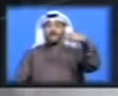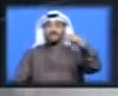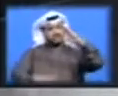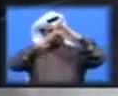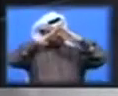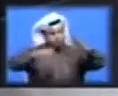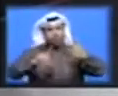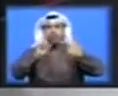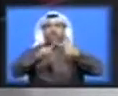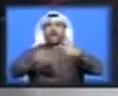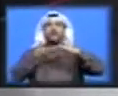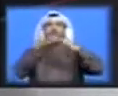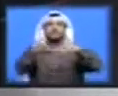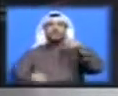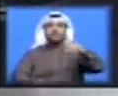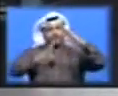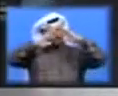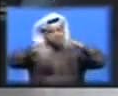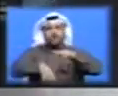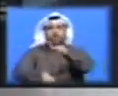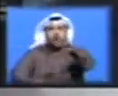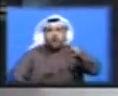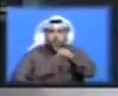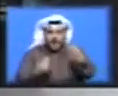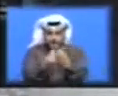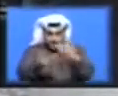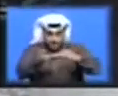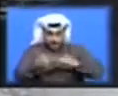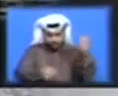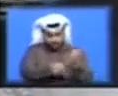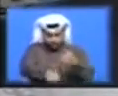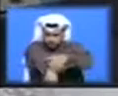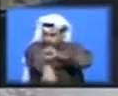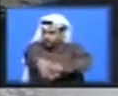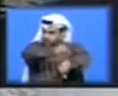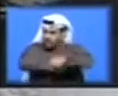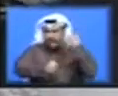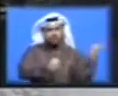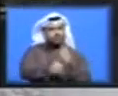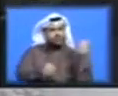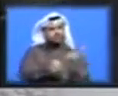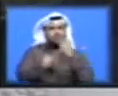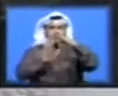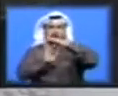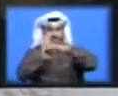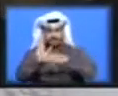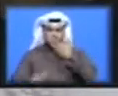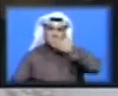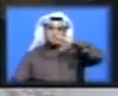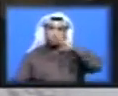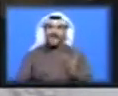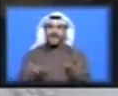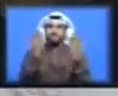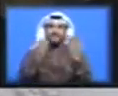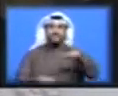ومن إخواني المشاركين معي من جميع القطاعات، كان لهم دور كبير وجهودهم وافر في الموضوع هذا والحمد لله على ما تم.